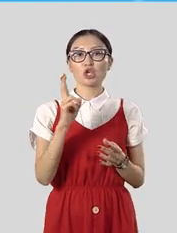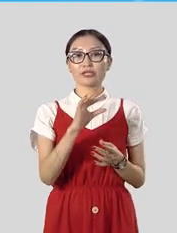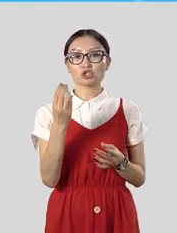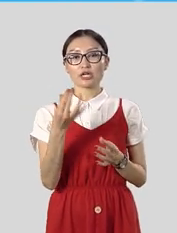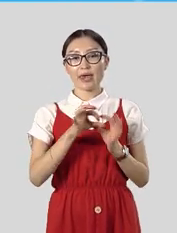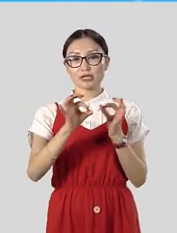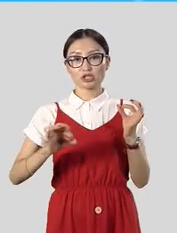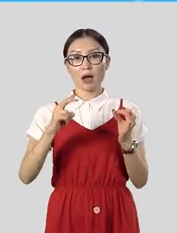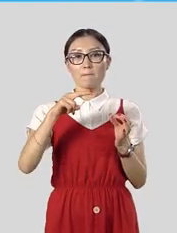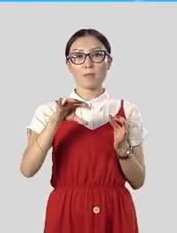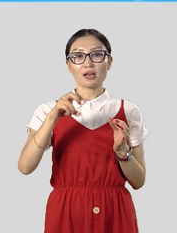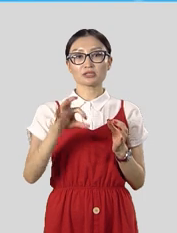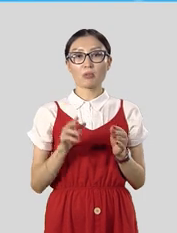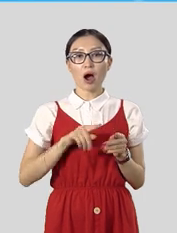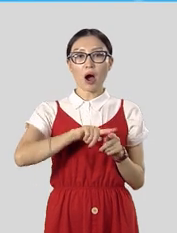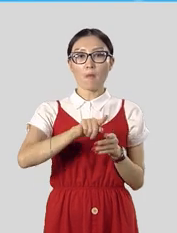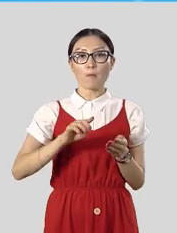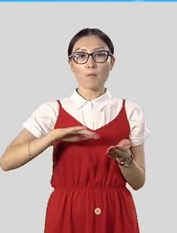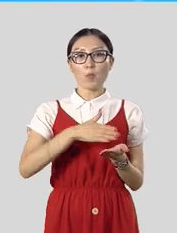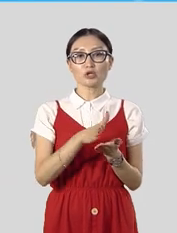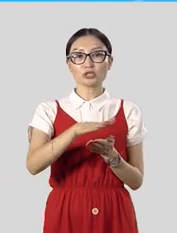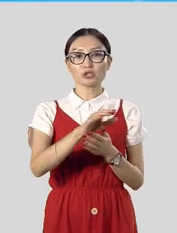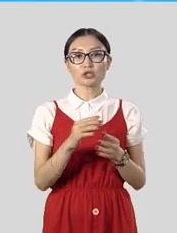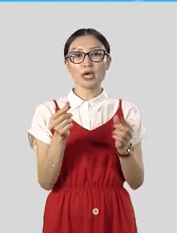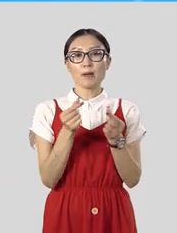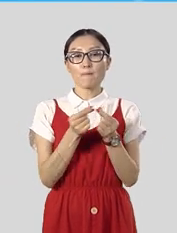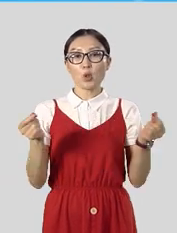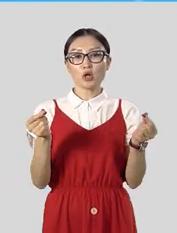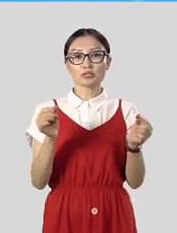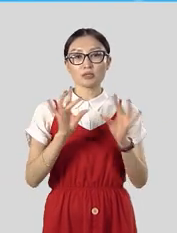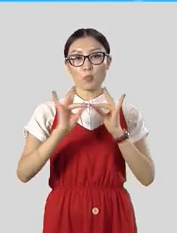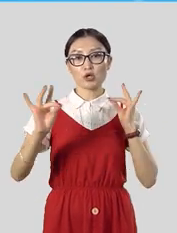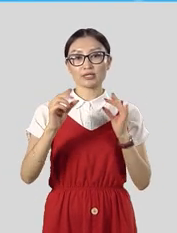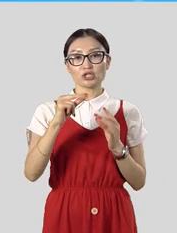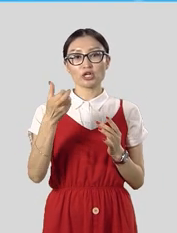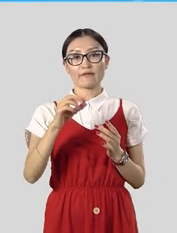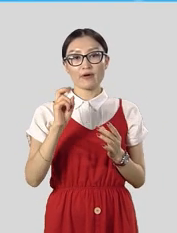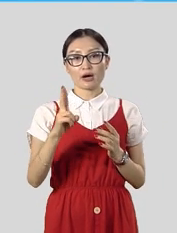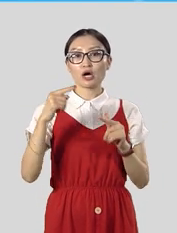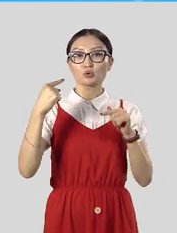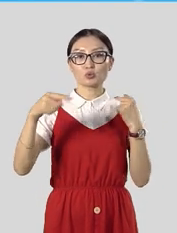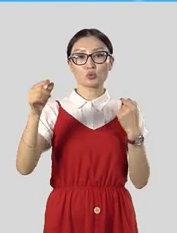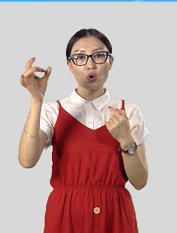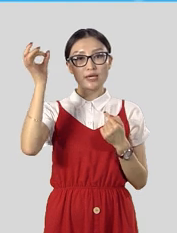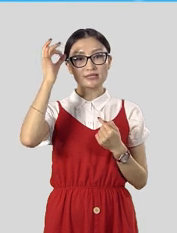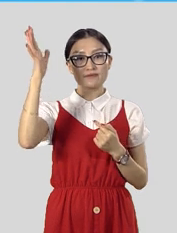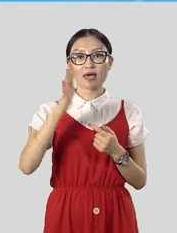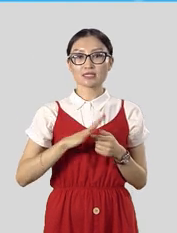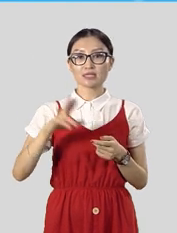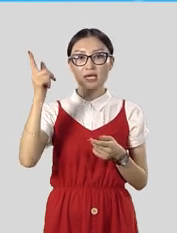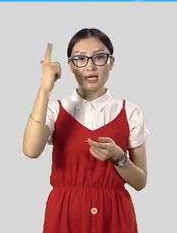кишечно-полостным, а ползающие формы – плоским червям. Другой известной